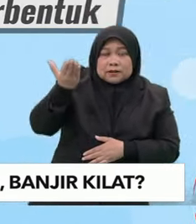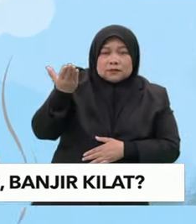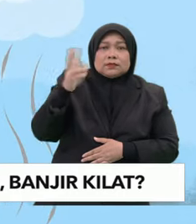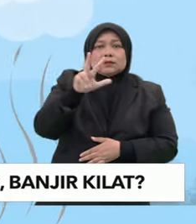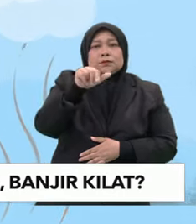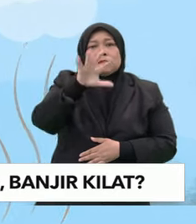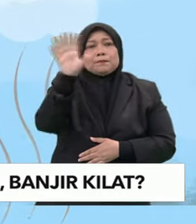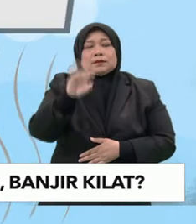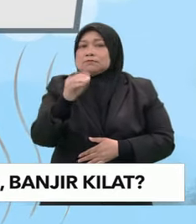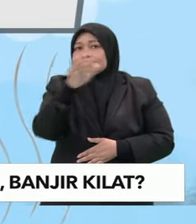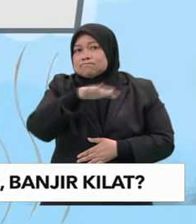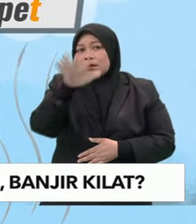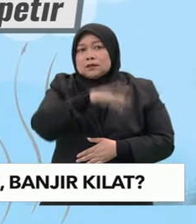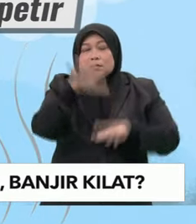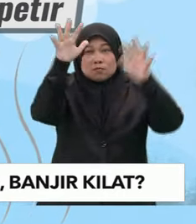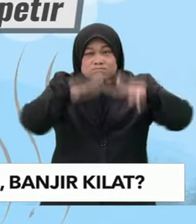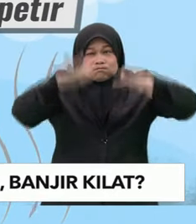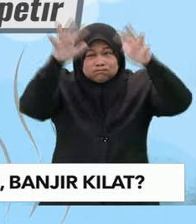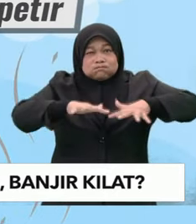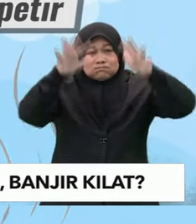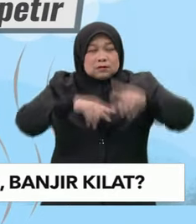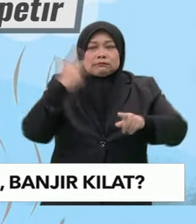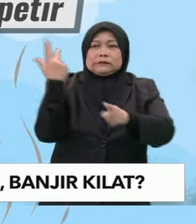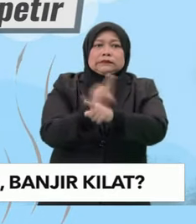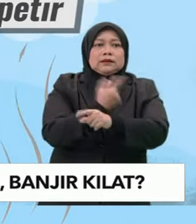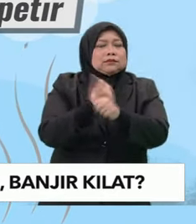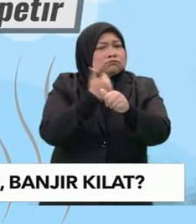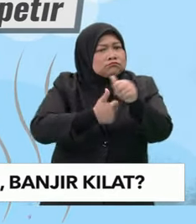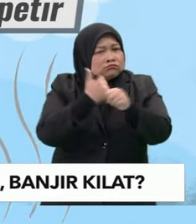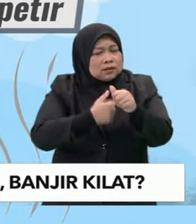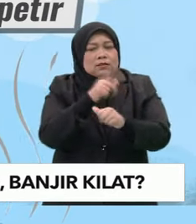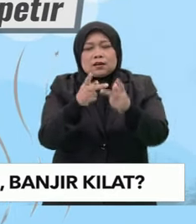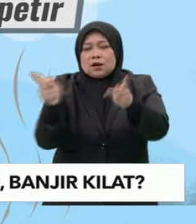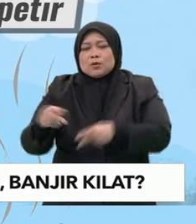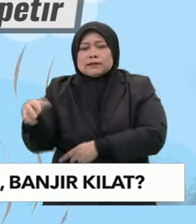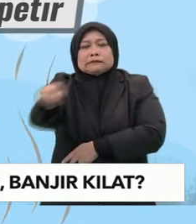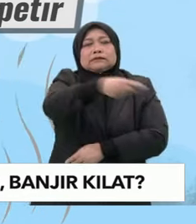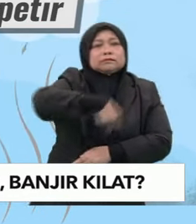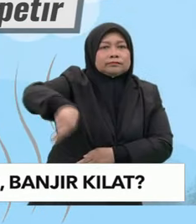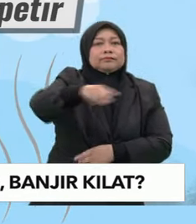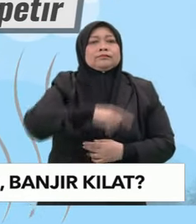35%, menjadikannya menerima hujan 3 kali ganda lebih tinggi berbanding kawasan sekitarnya.